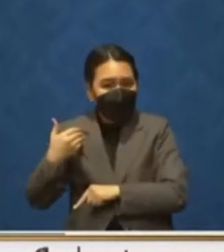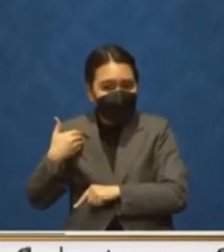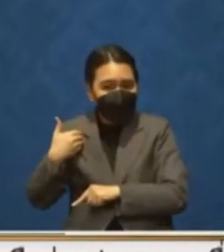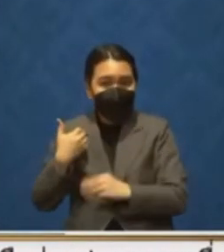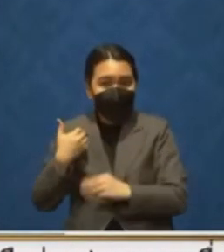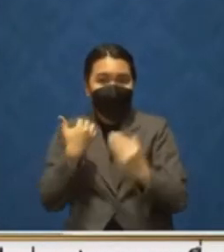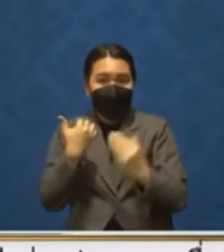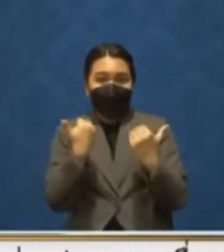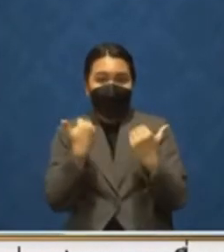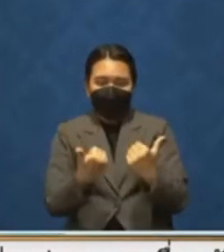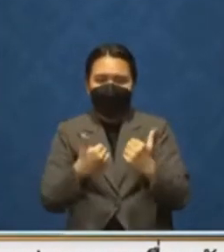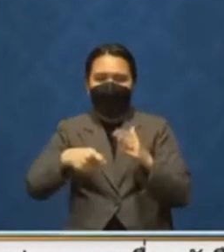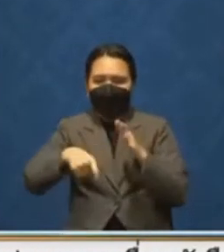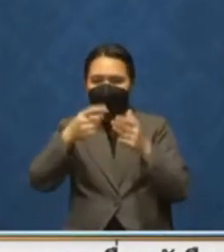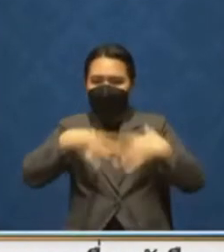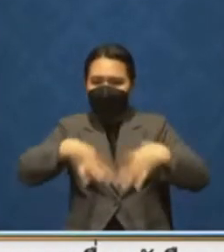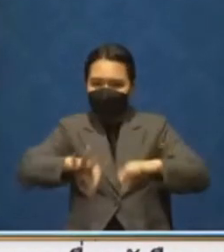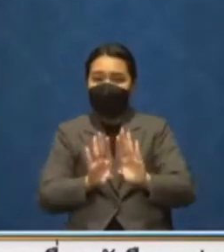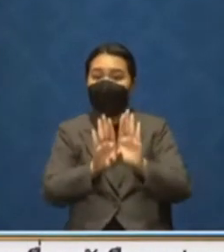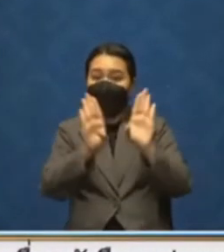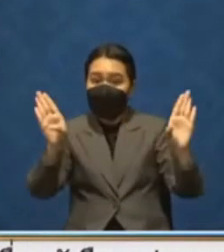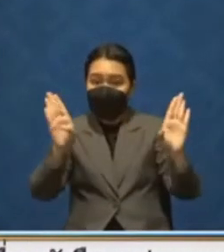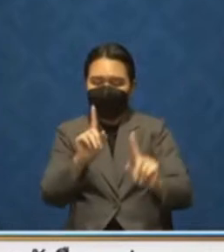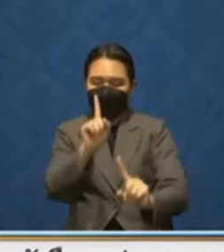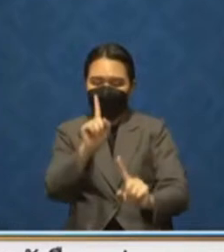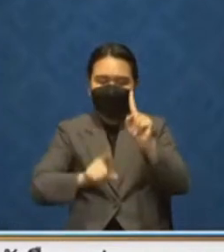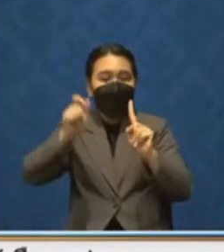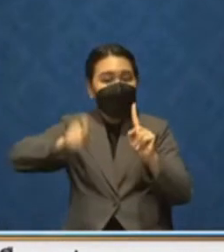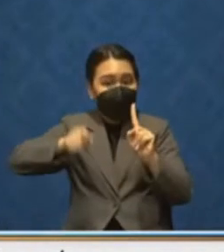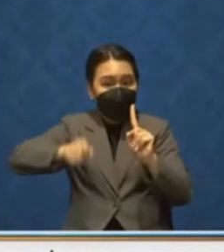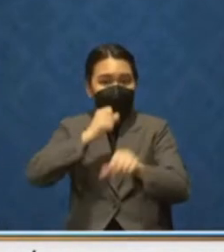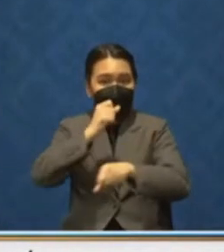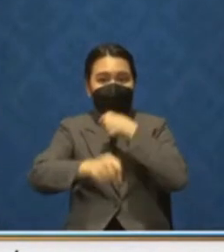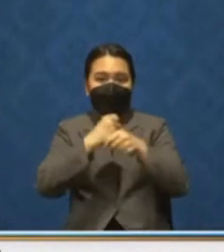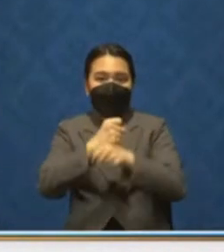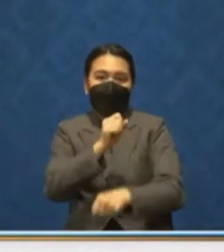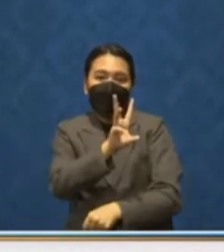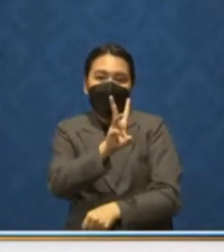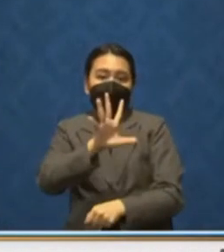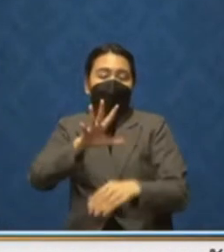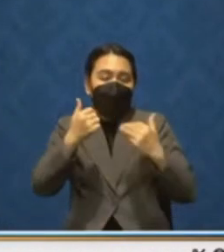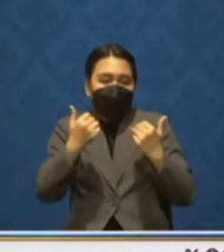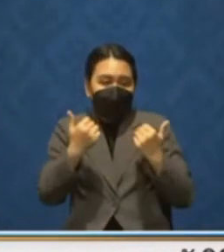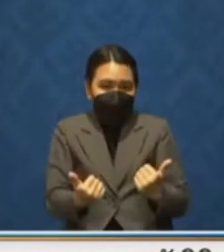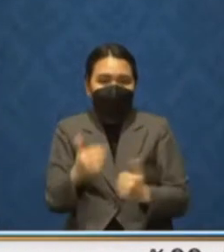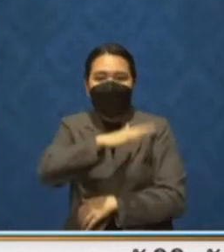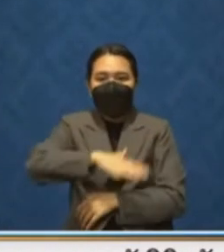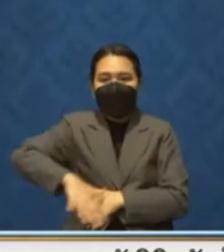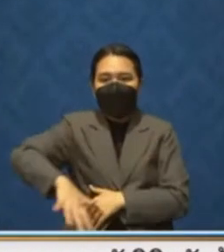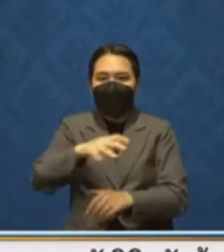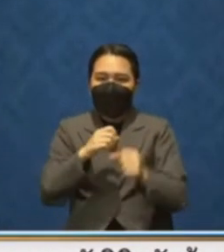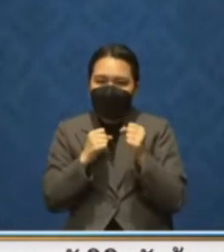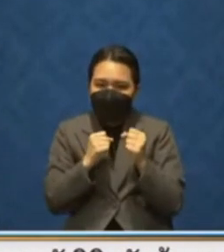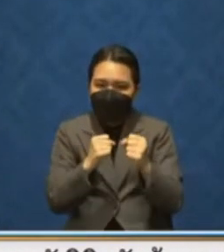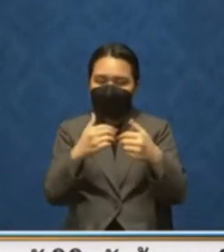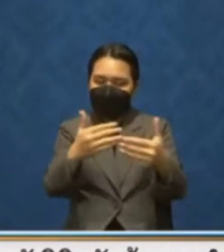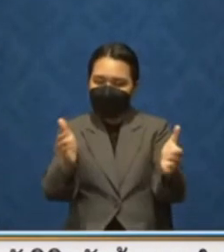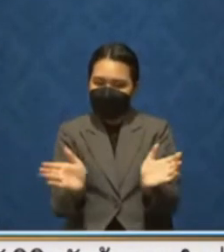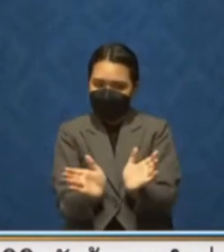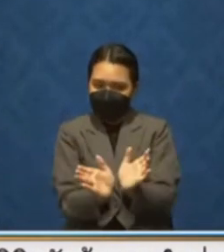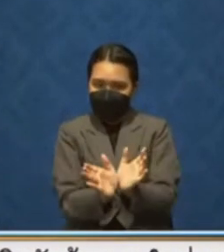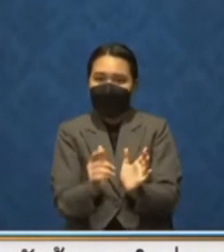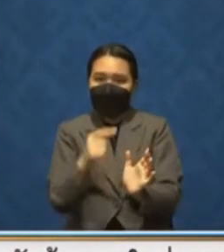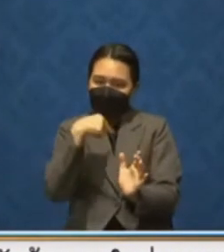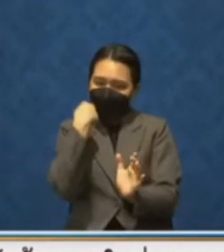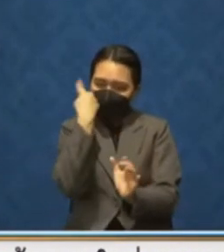ประมูลสัมปทานชุดใหม่ให้เกิดขึ้นในปี 65นี้ช่วยความพยายามจากพื้นที่ที่พอจะมีศักยภาพอยู่